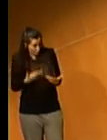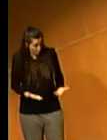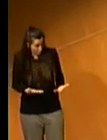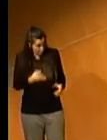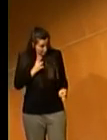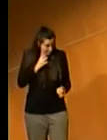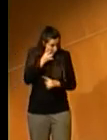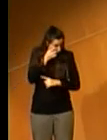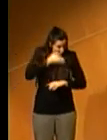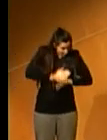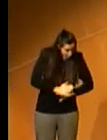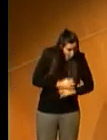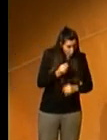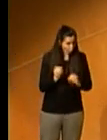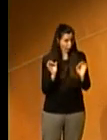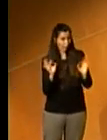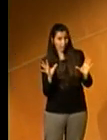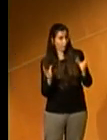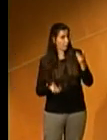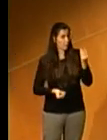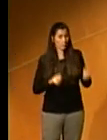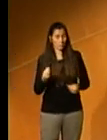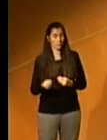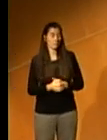c'était prévu ou pas du tout ?